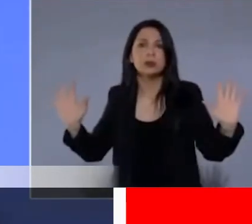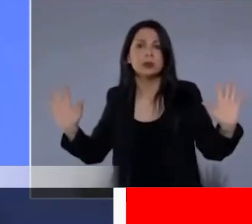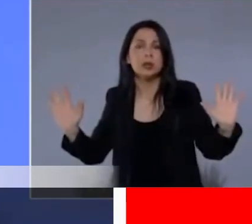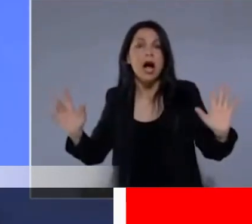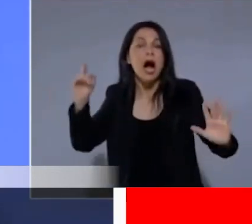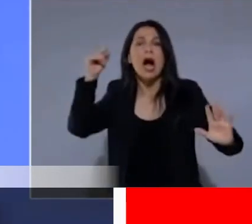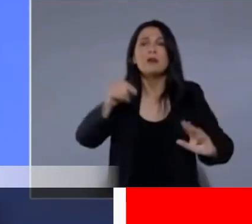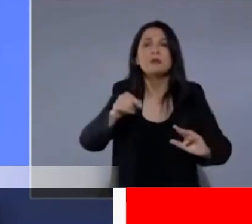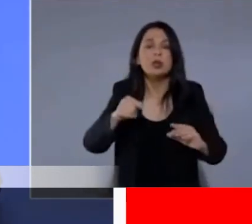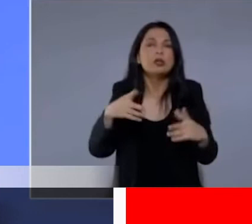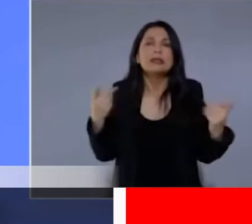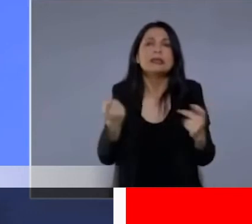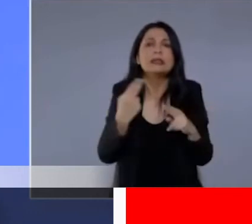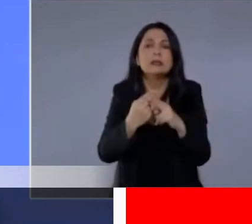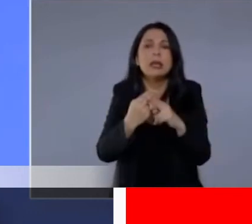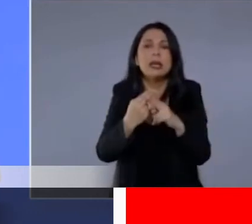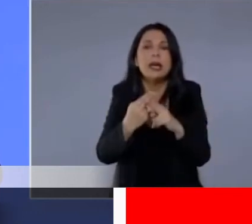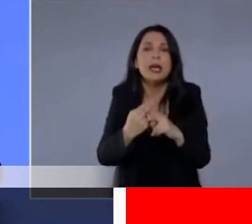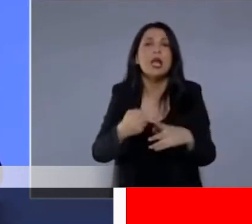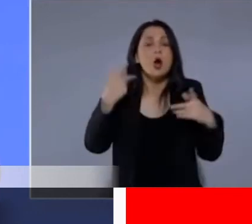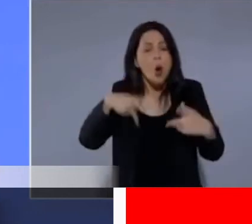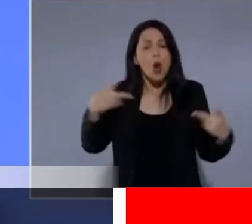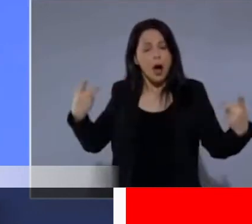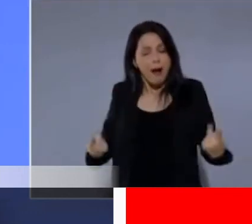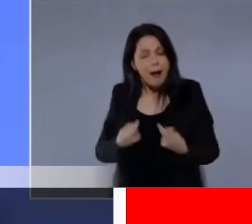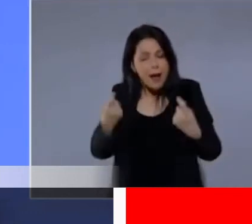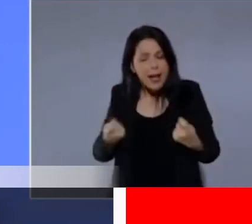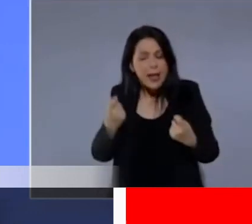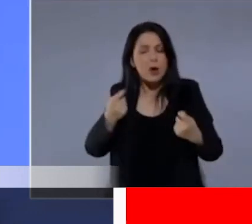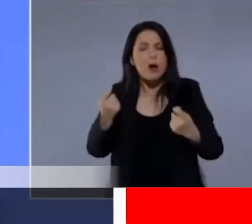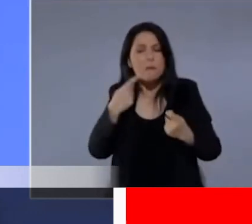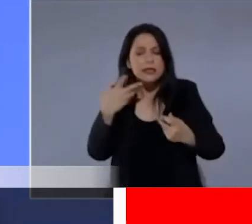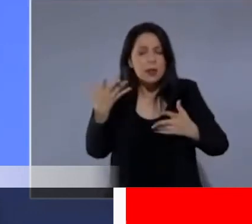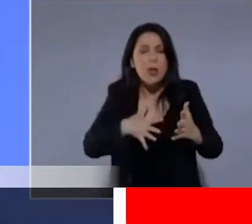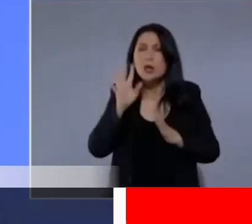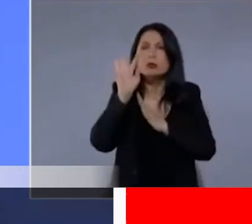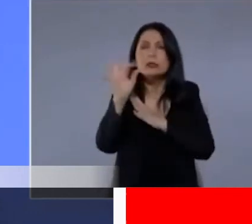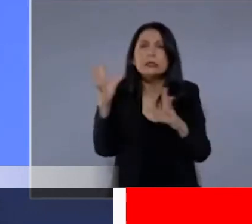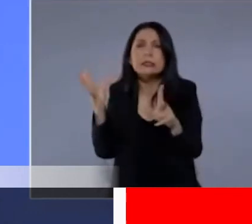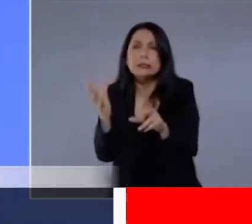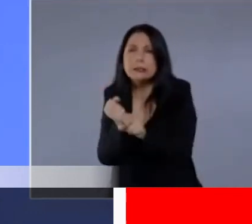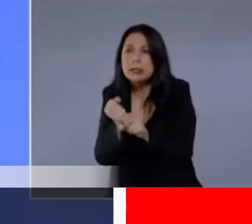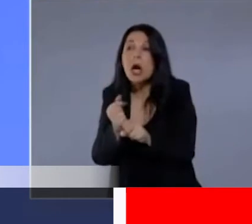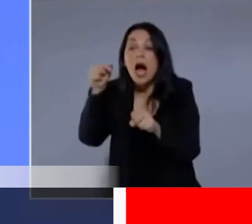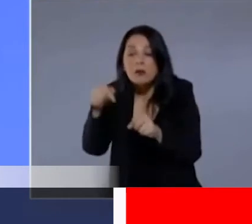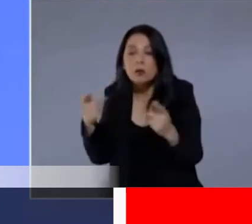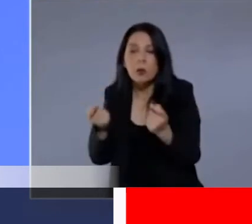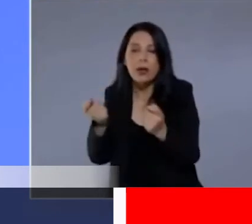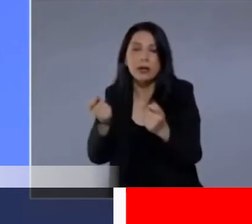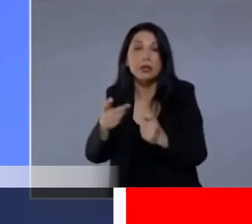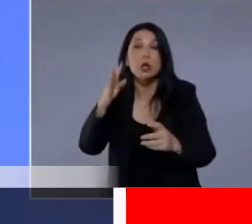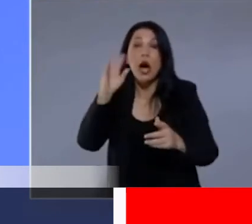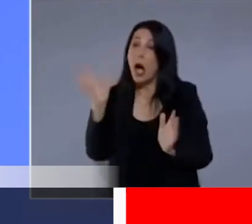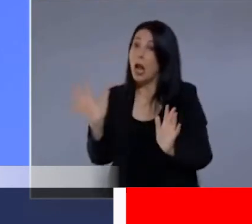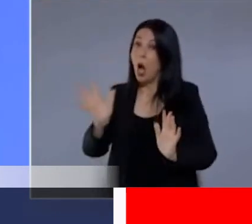θα γίνει στην ώρα του, με το μικρότερο δυνατό κόστος για τη τσέπη του φορολογούμενου. Και